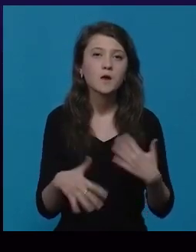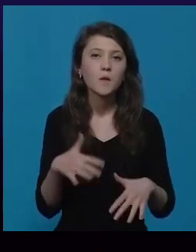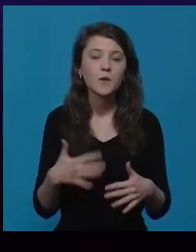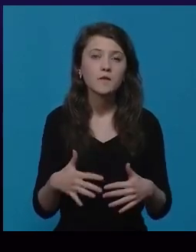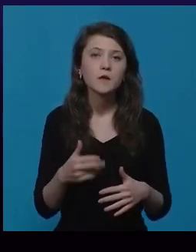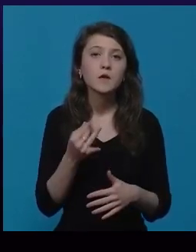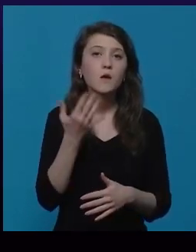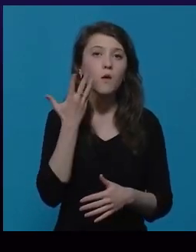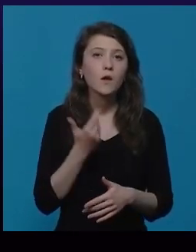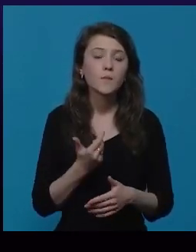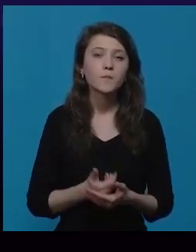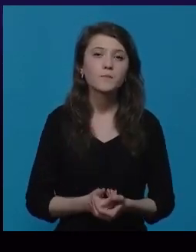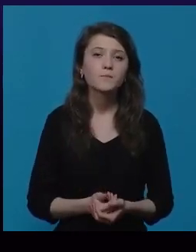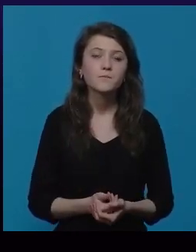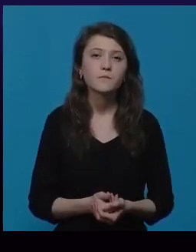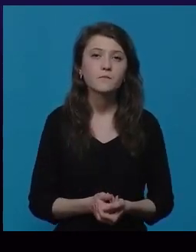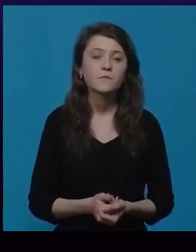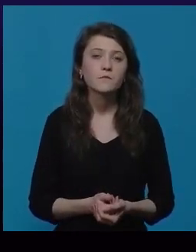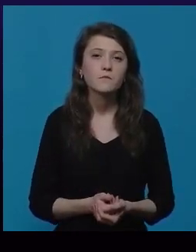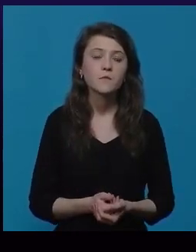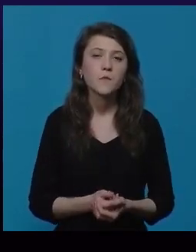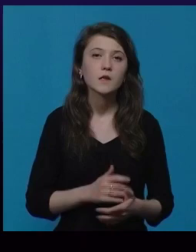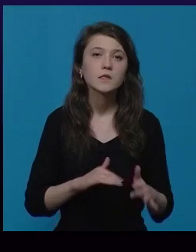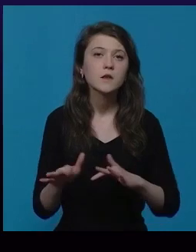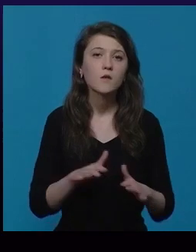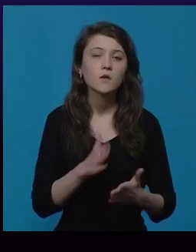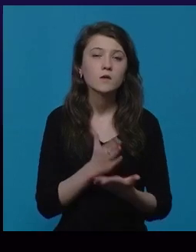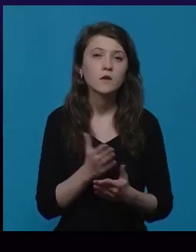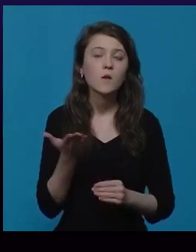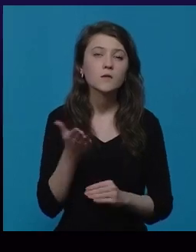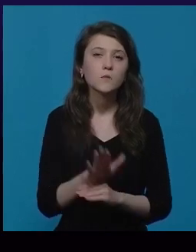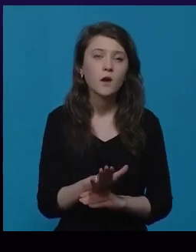коли? Ну, дивіться, заходи, ну, є розпорядження